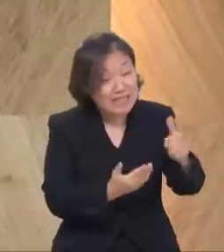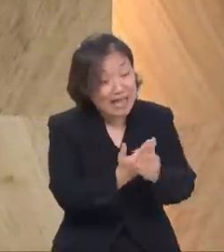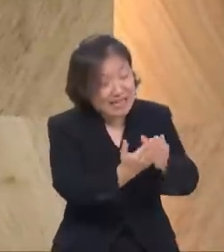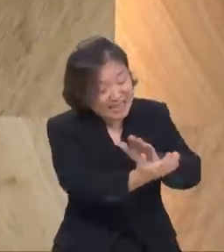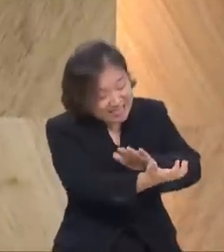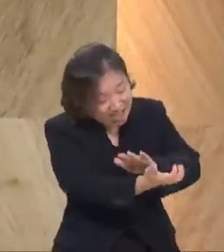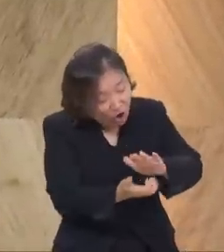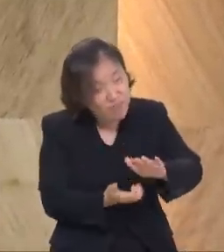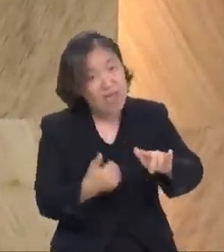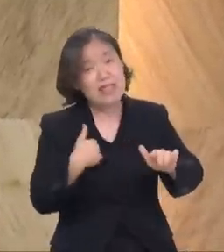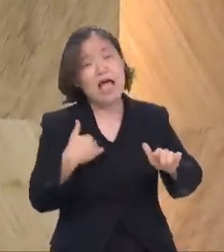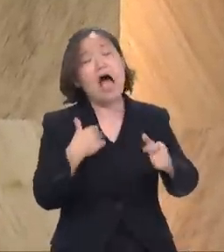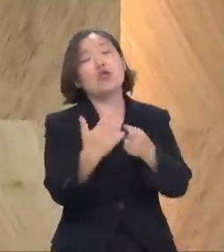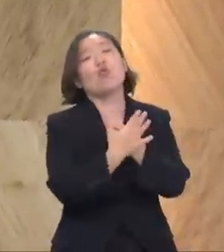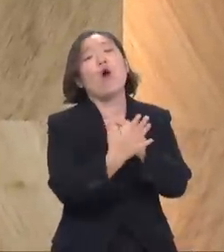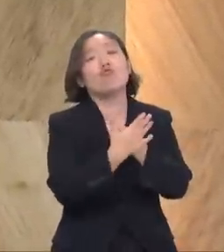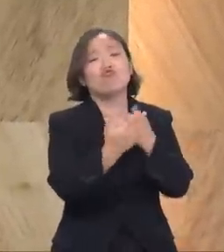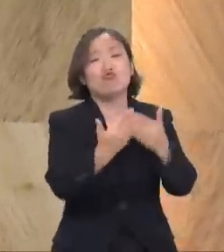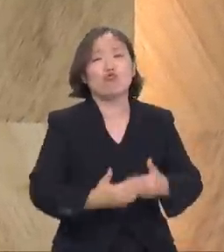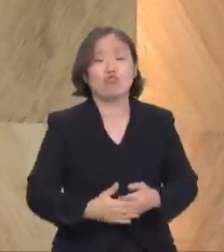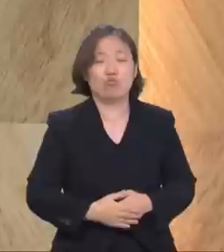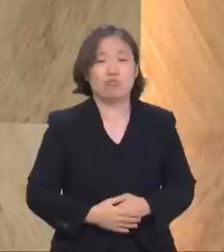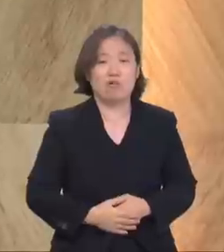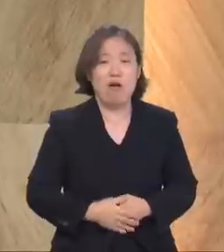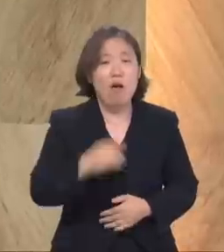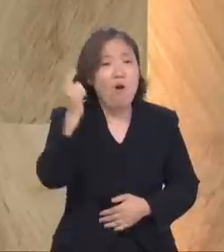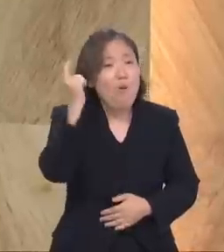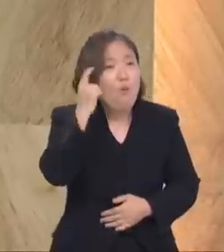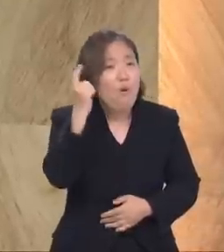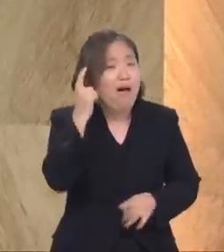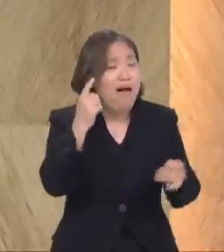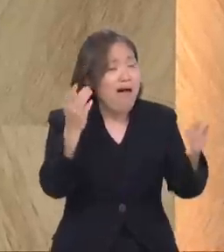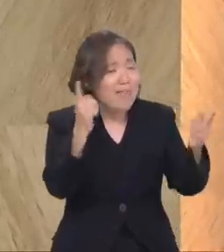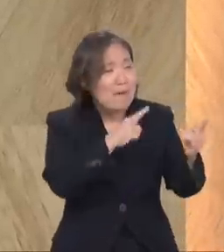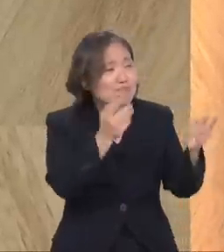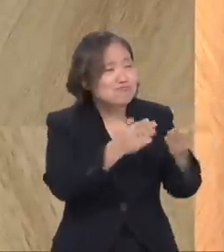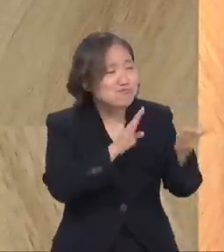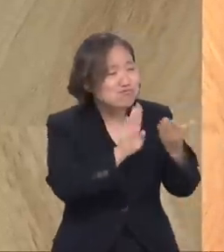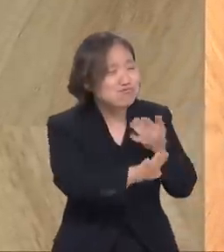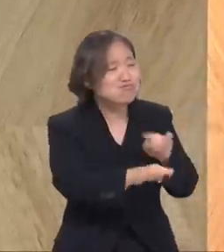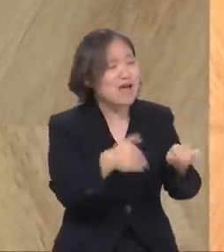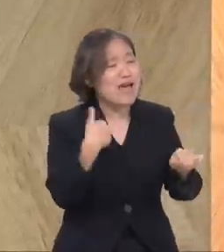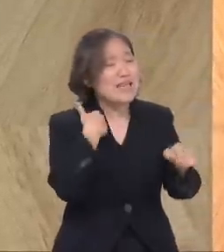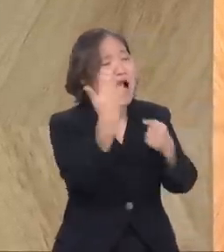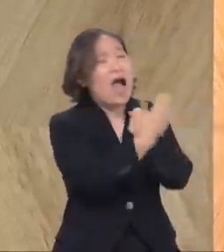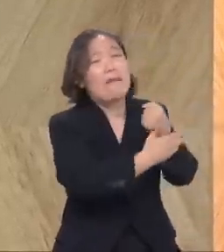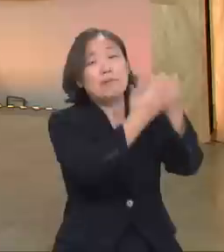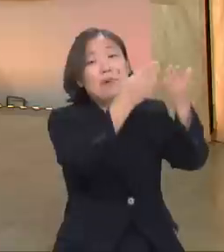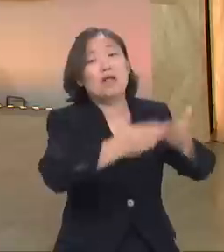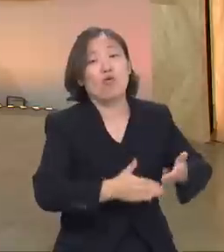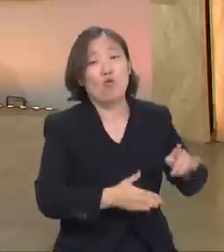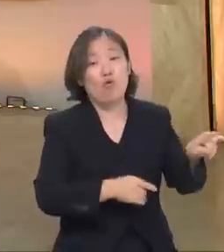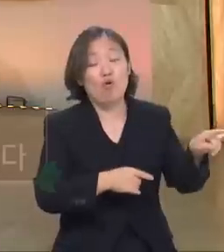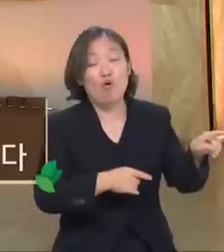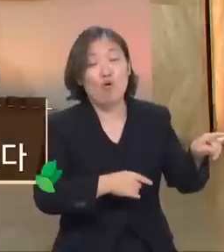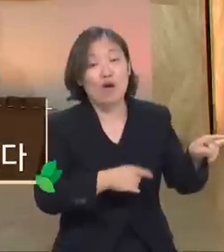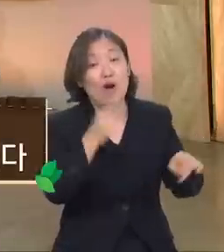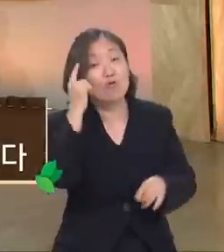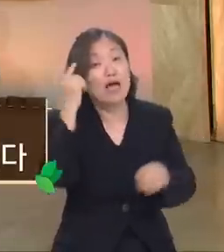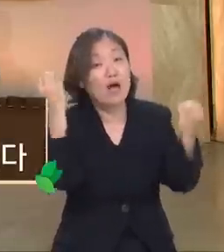도와주시지 왜 꼭 일이 터지고 나서야 도와주시느냐 라고 했을 때